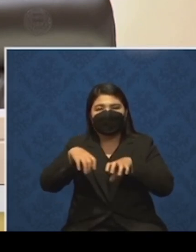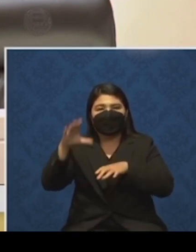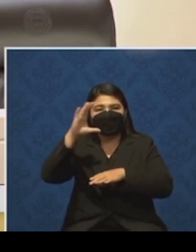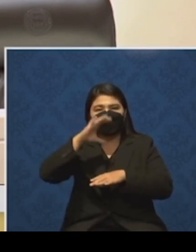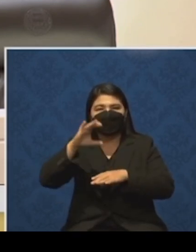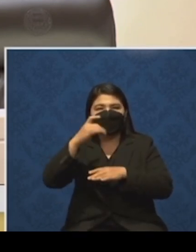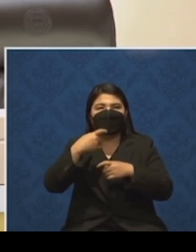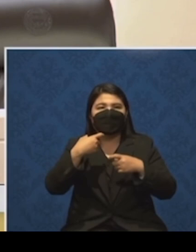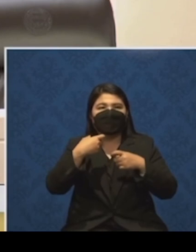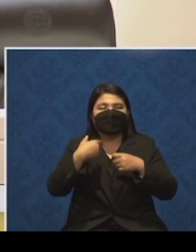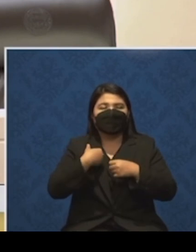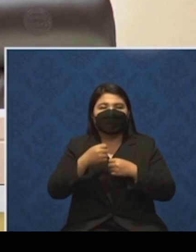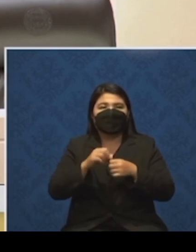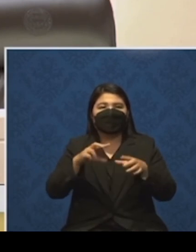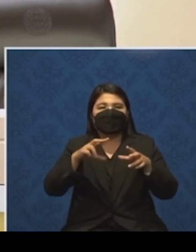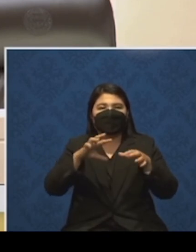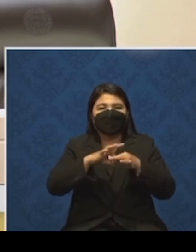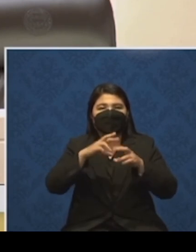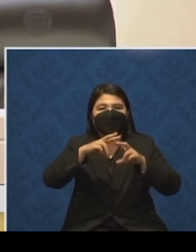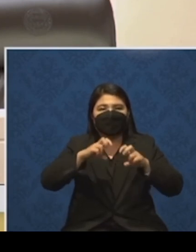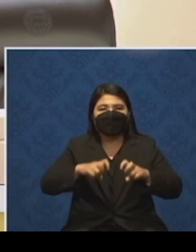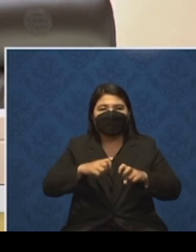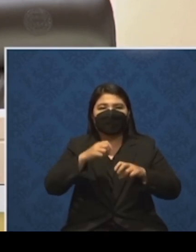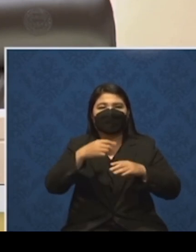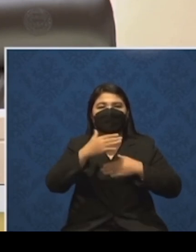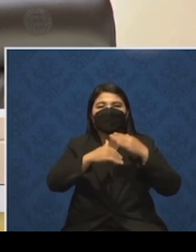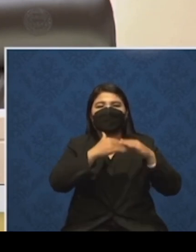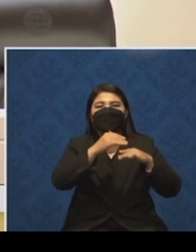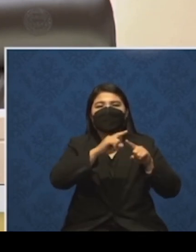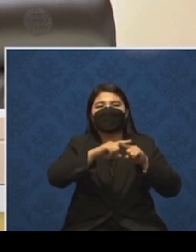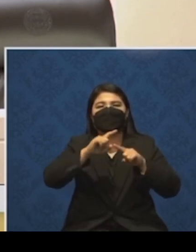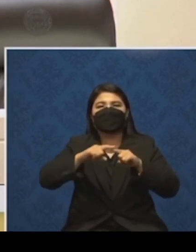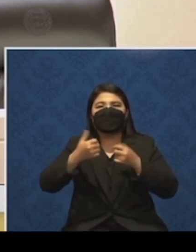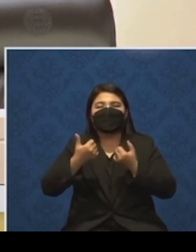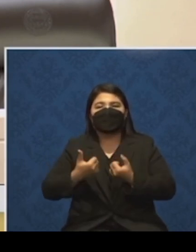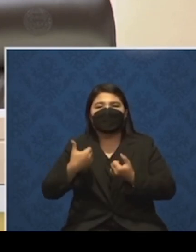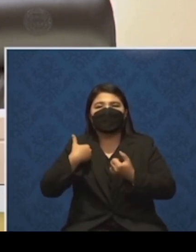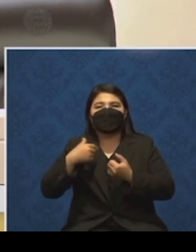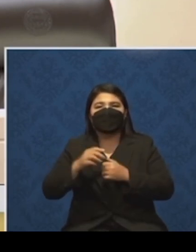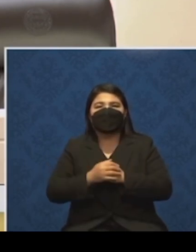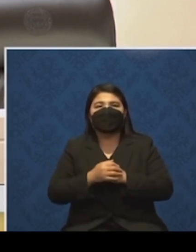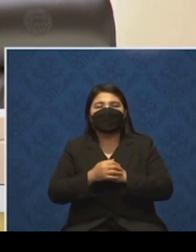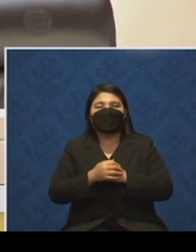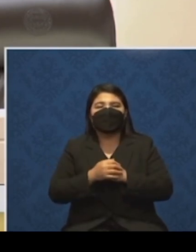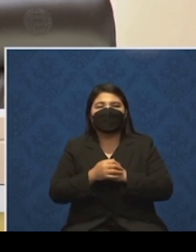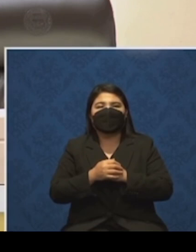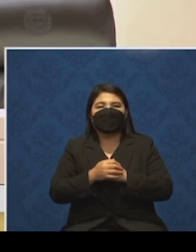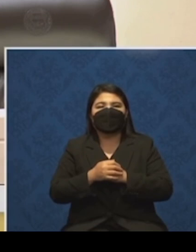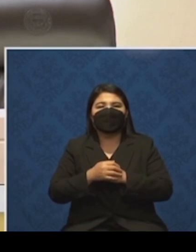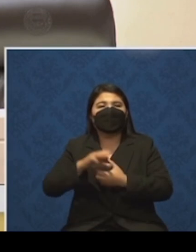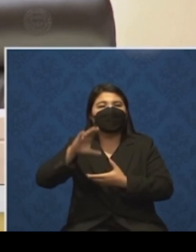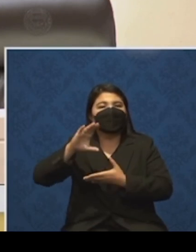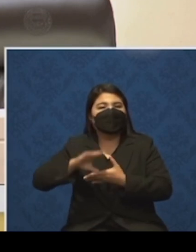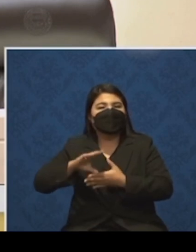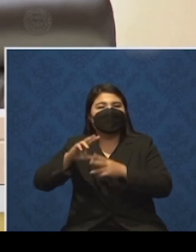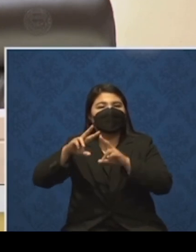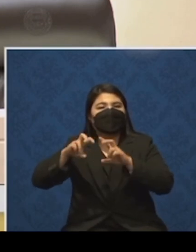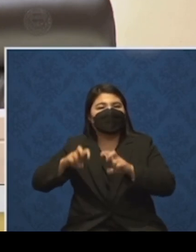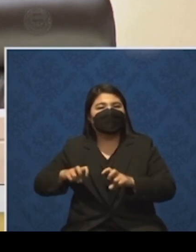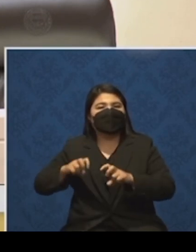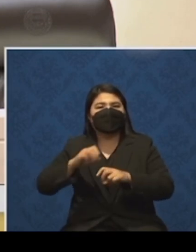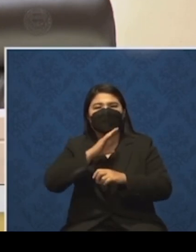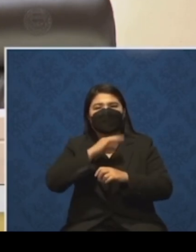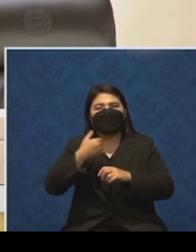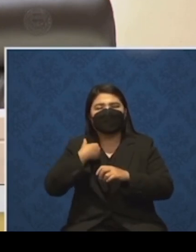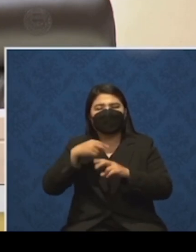ากการวิจัยพัฒนามีการกำหนดหลักการเรื่องของงบวิจัยนะปรับจากเท่าเป็นวิจัยเพื่อ